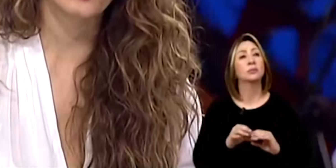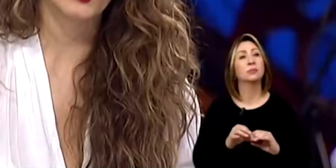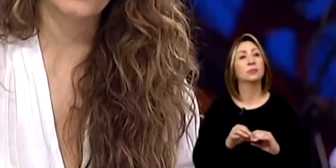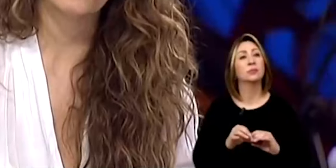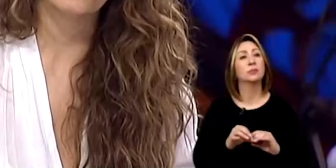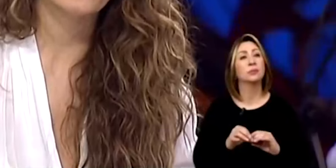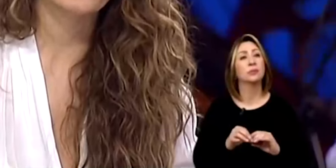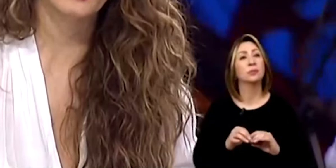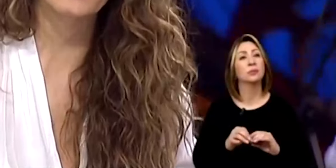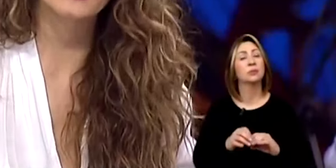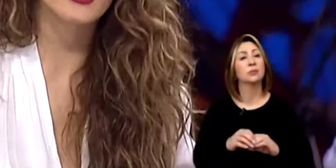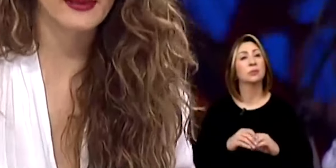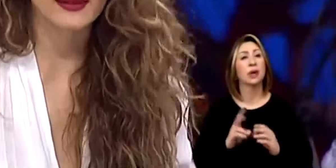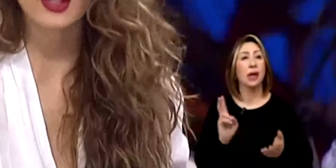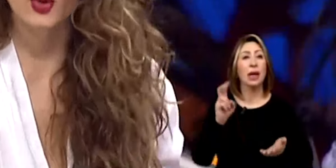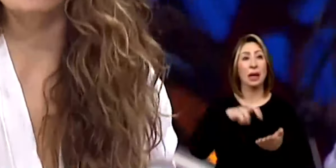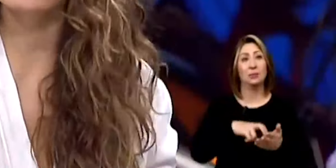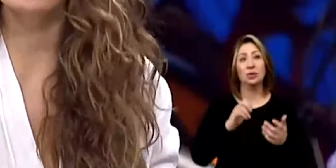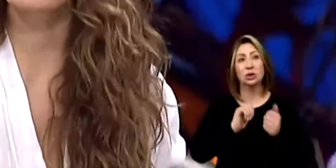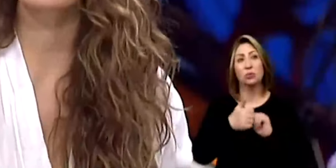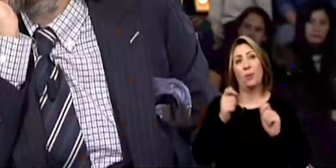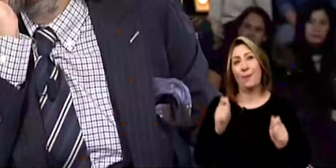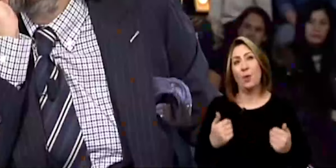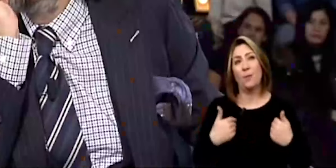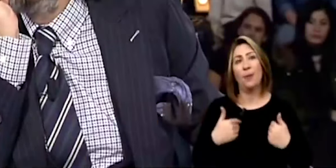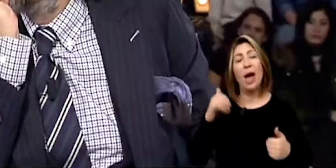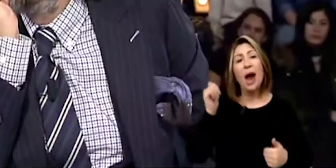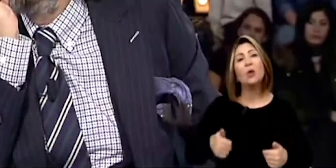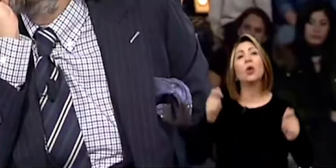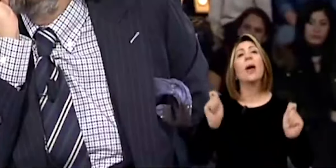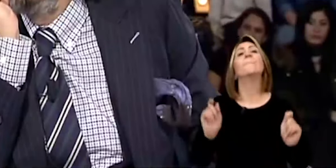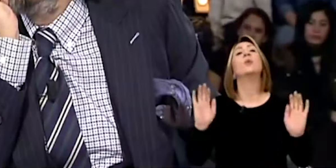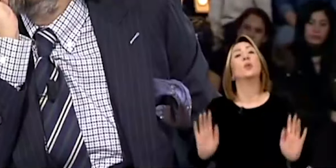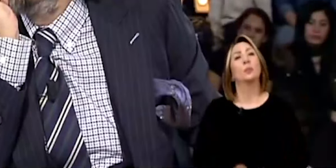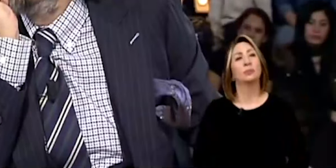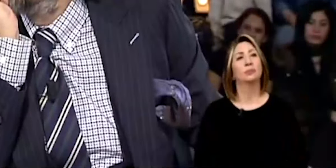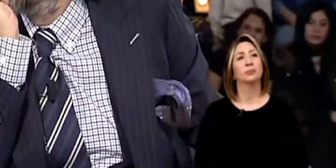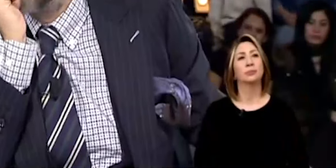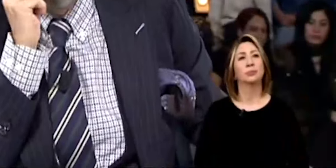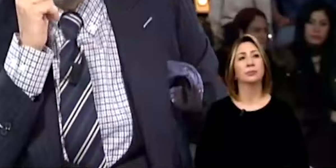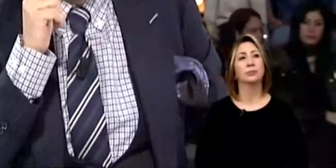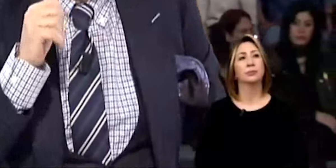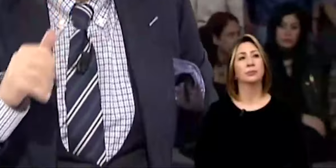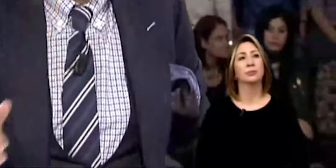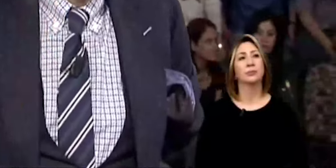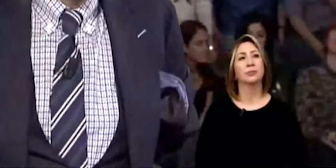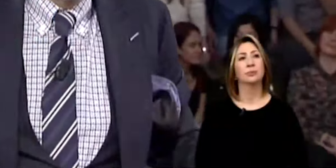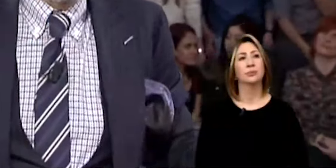Yani kalktığım zaman da sporumu yapıyorum. Her gün yapmıyorum tabii ki de.